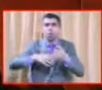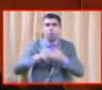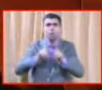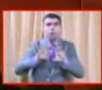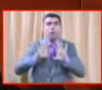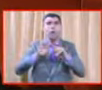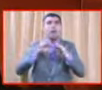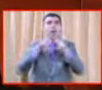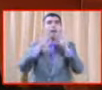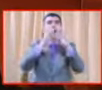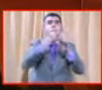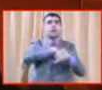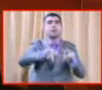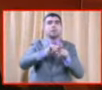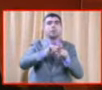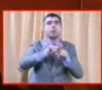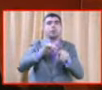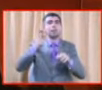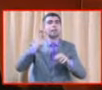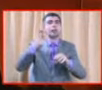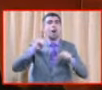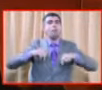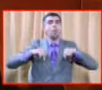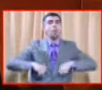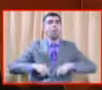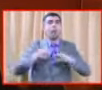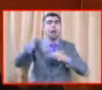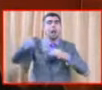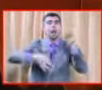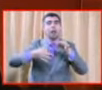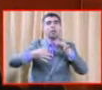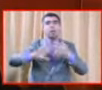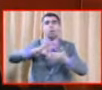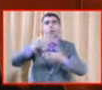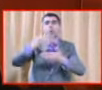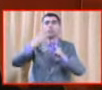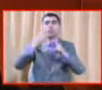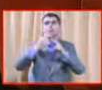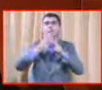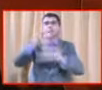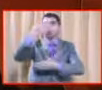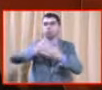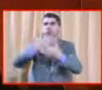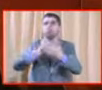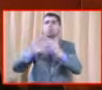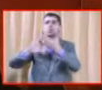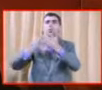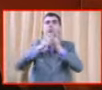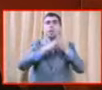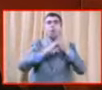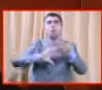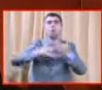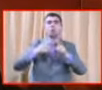بموقع يعني الوزارة، يمكن الرجوع إليه، وحتى اللوائح ديال الجمعيات راها موجودة،